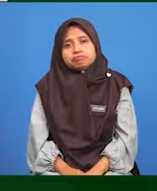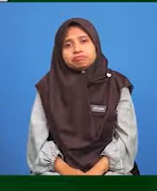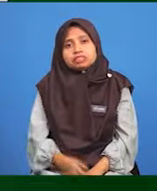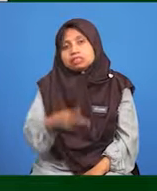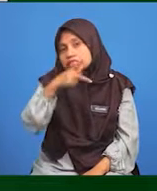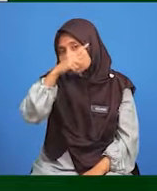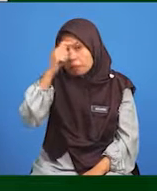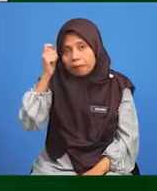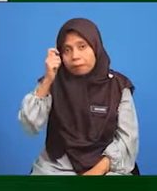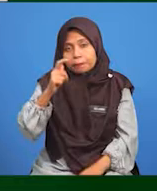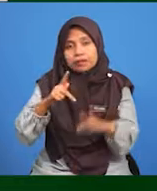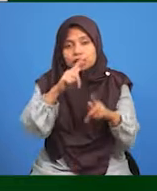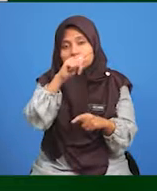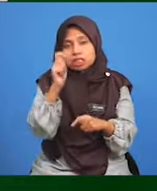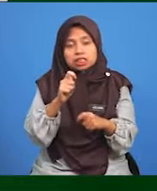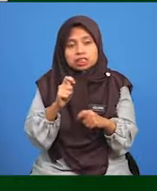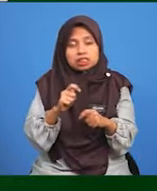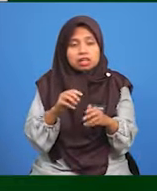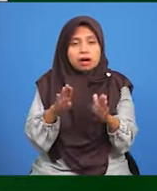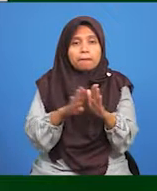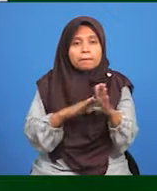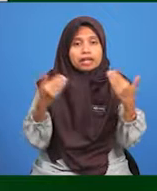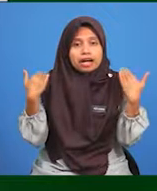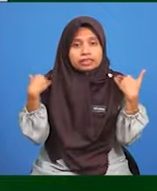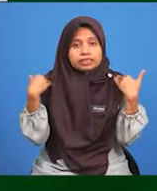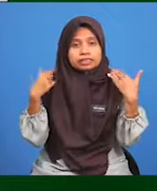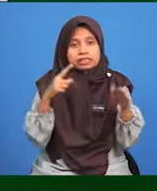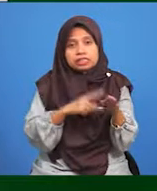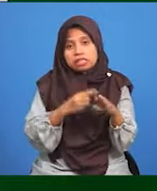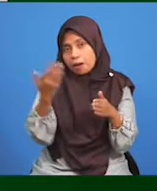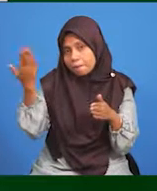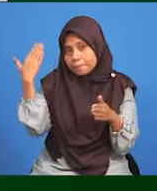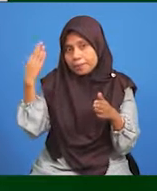krane katanya berada di belakang